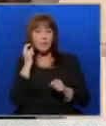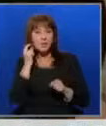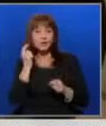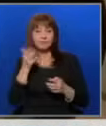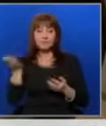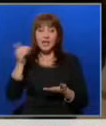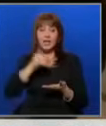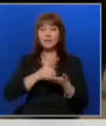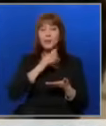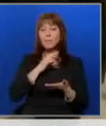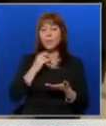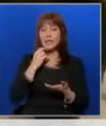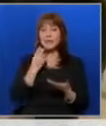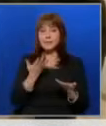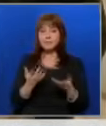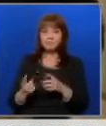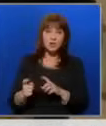полиция.